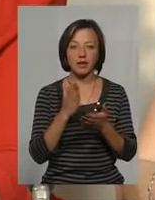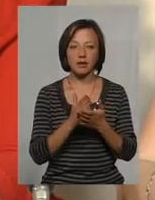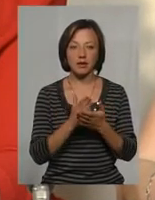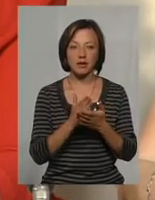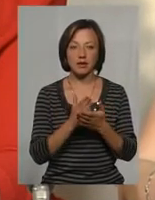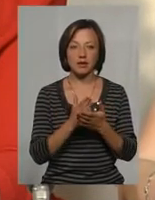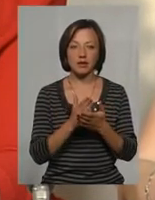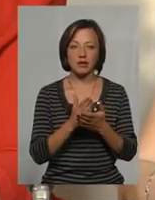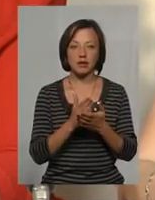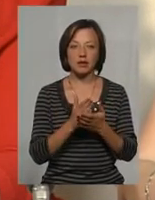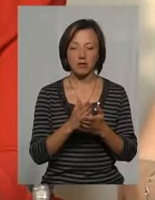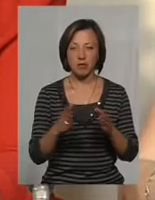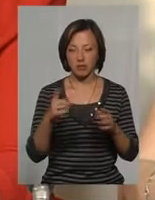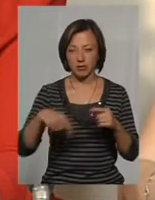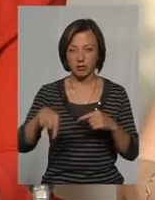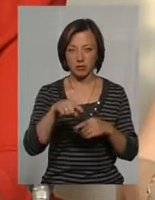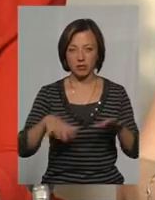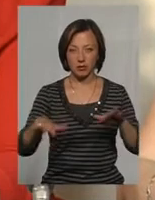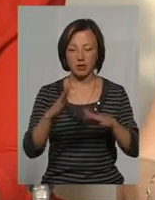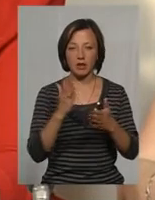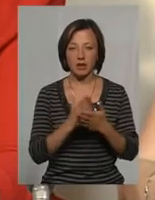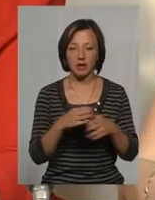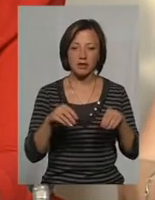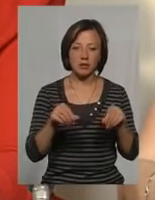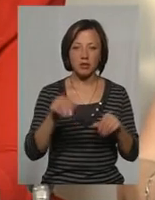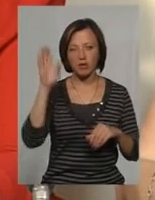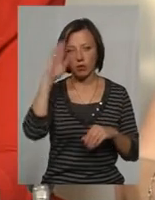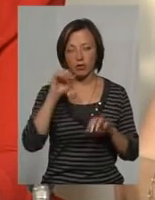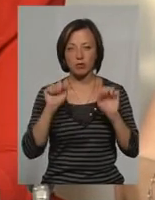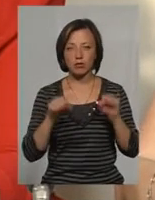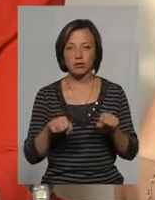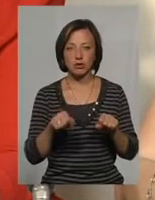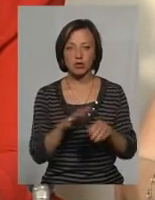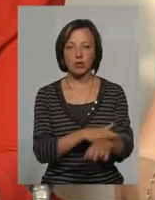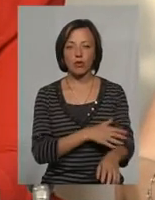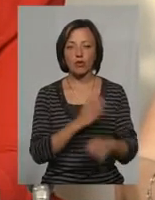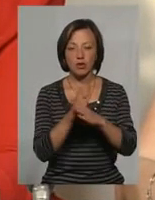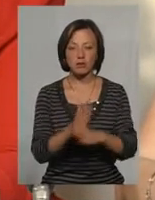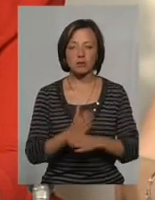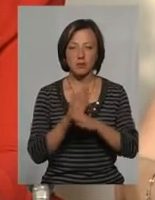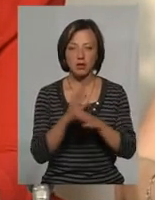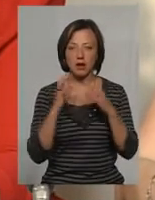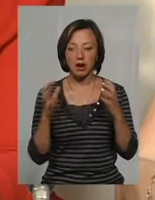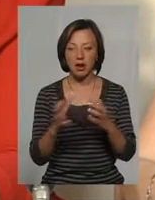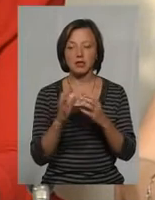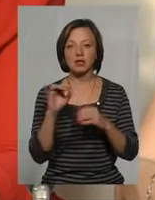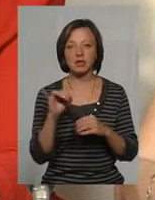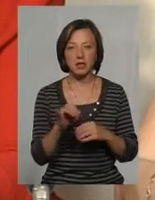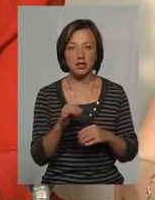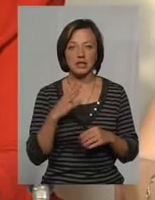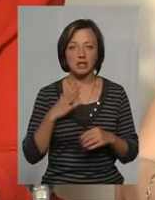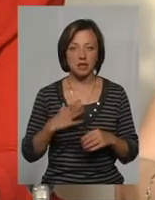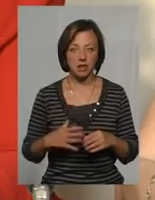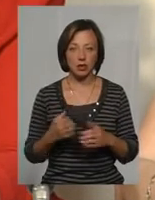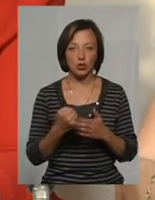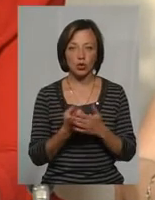вони перебувають в навколишньому середовищі, в ґрунті, в воді, вони можуть досить тривалий час перебувати, і вони досить стійкі